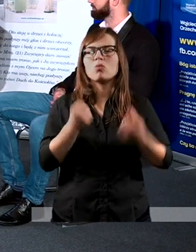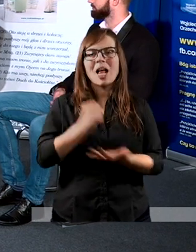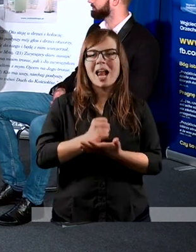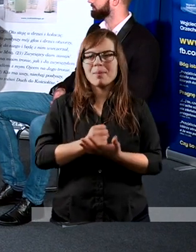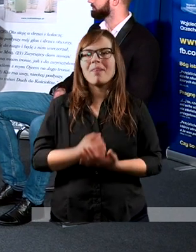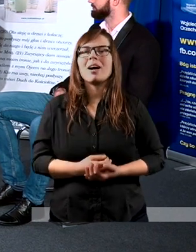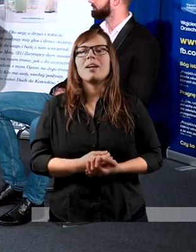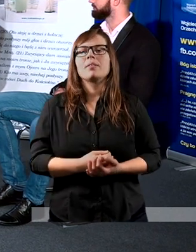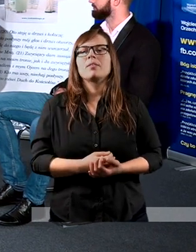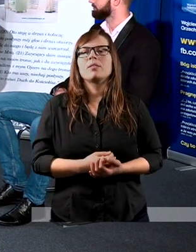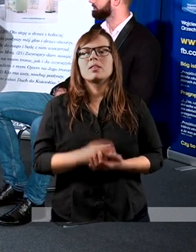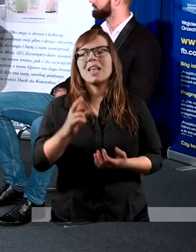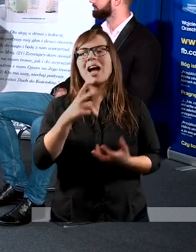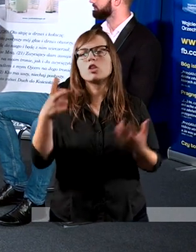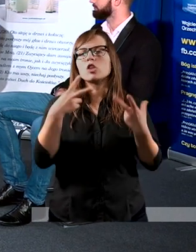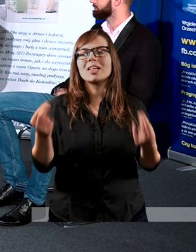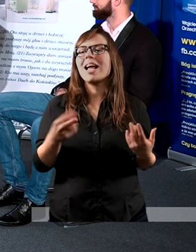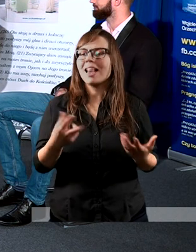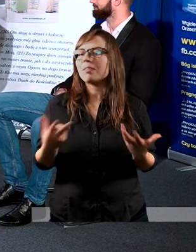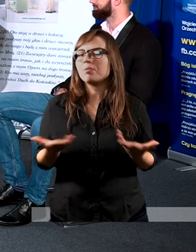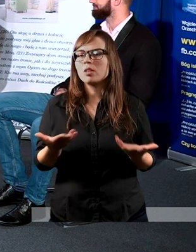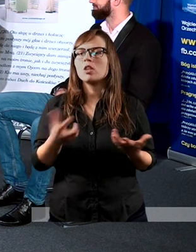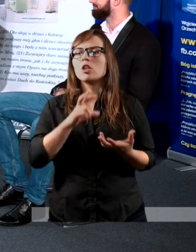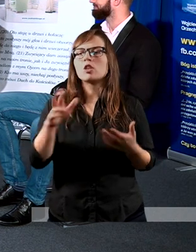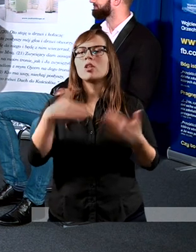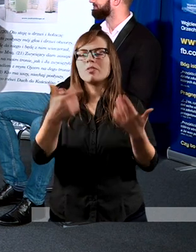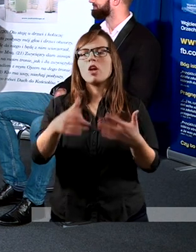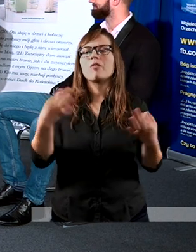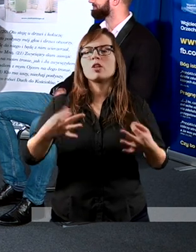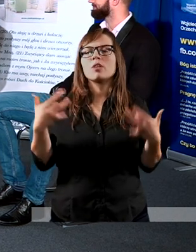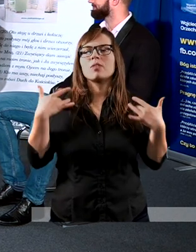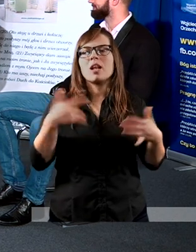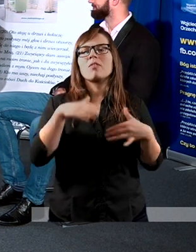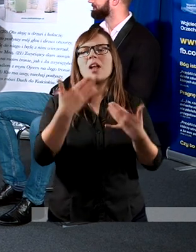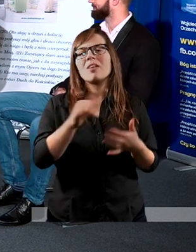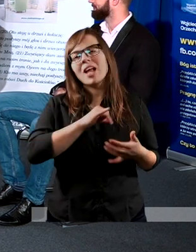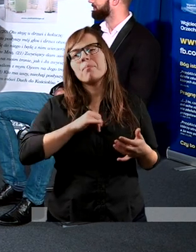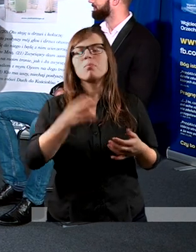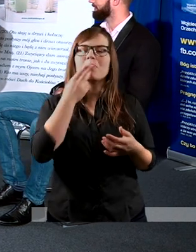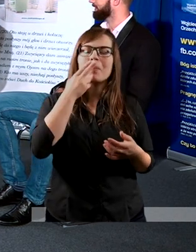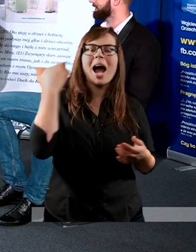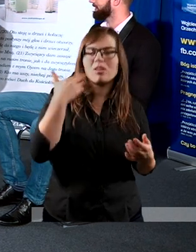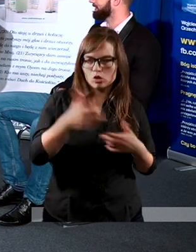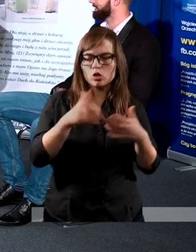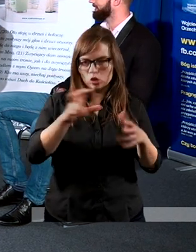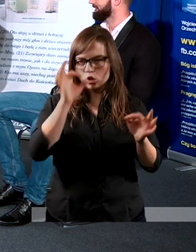sprawa. Tak czy nie? Tak czy nie? Przystoi czy nie przystoi chrześcijanowi pracować tam, gdzie sprzedają papierosy i